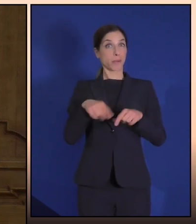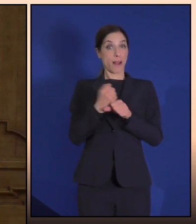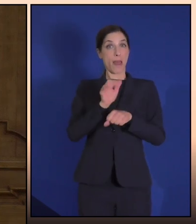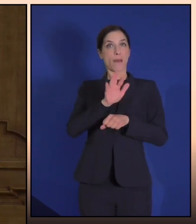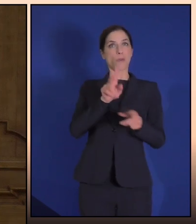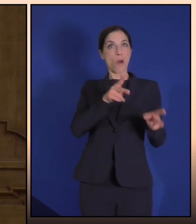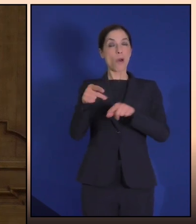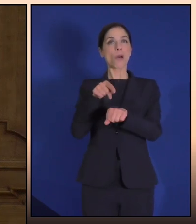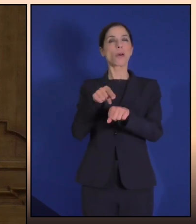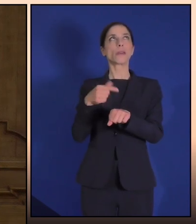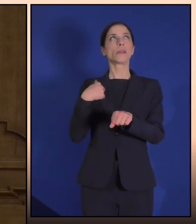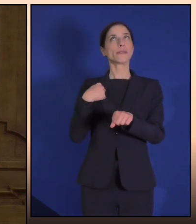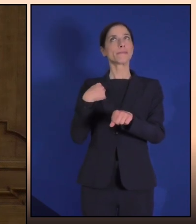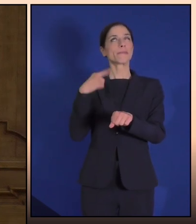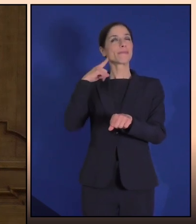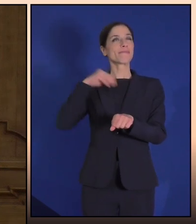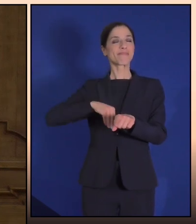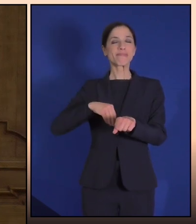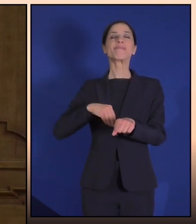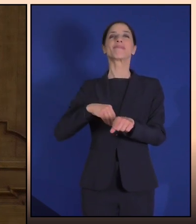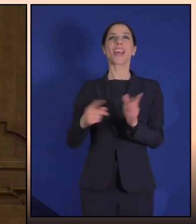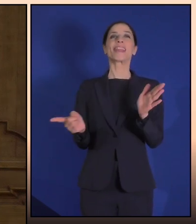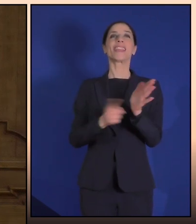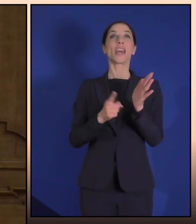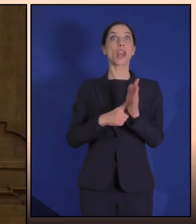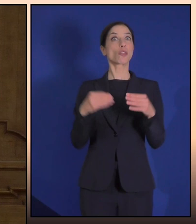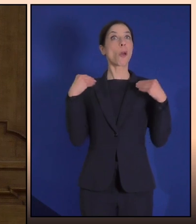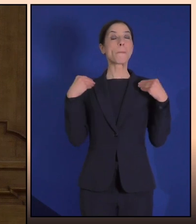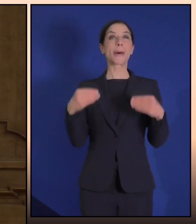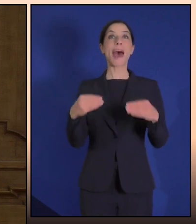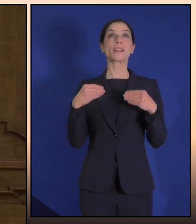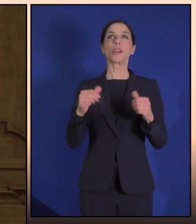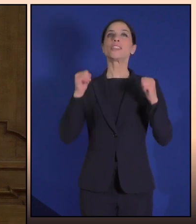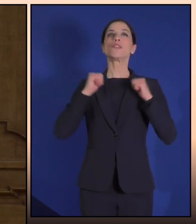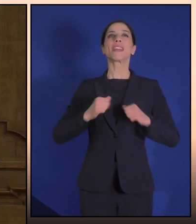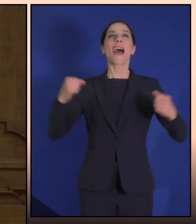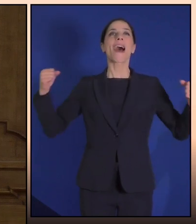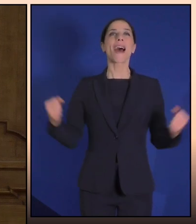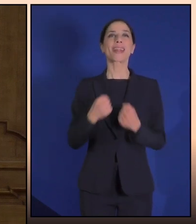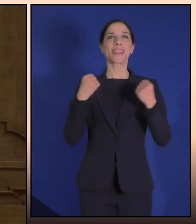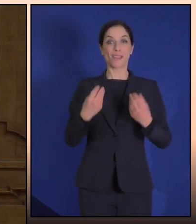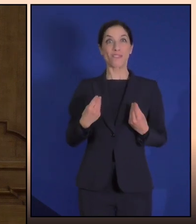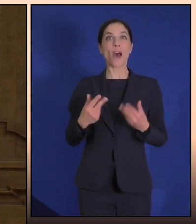sia la garanzia di un diritto alla partecipazione e alla cittadinanza attiva